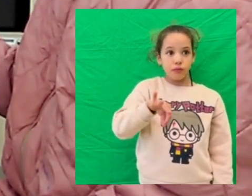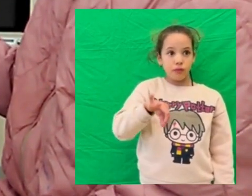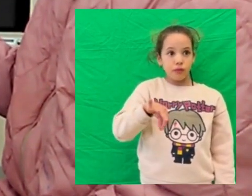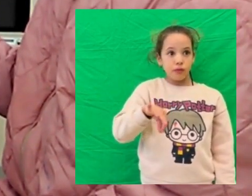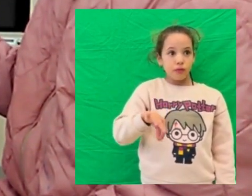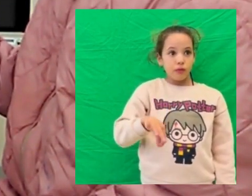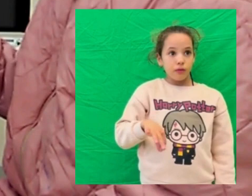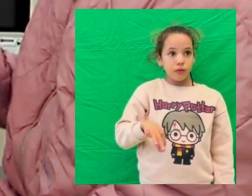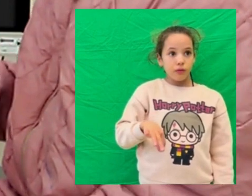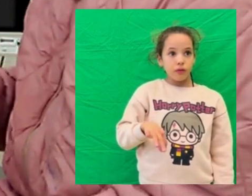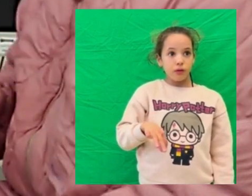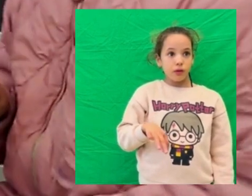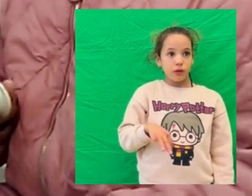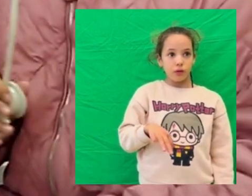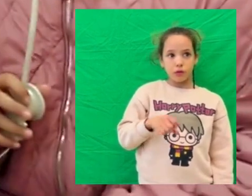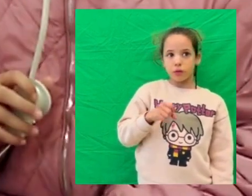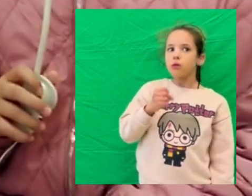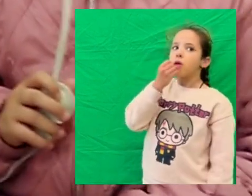dituzue.